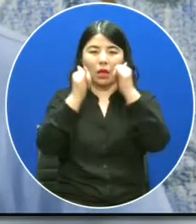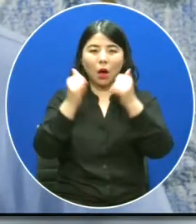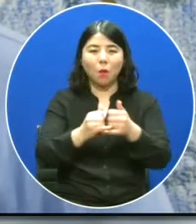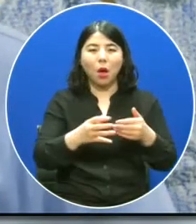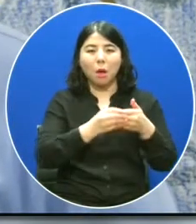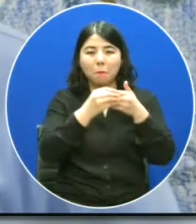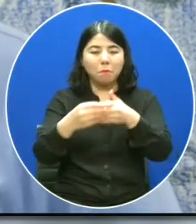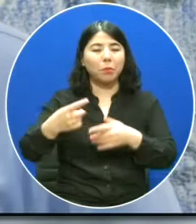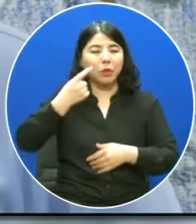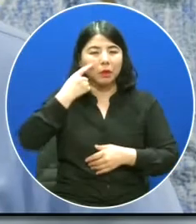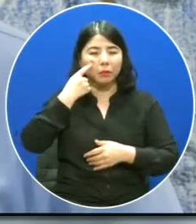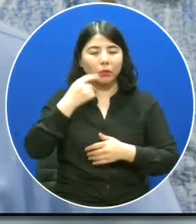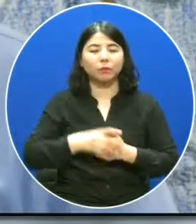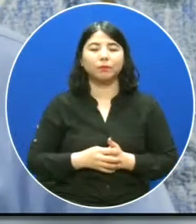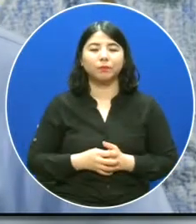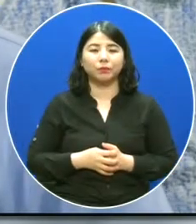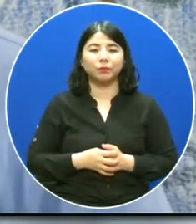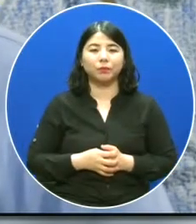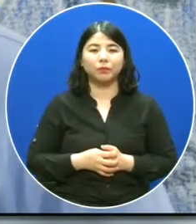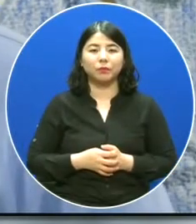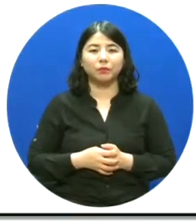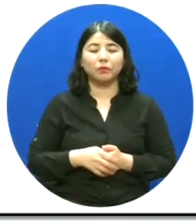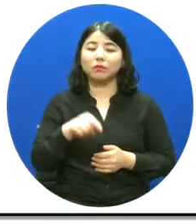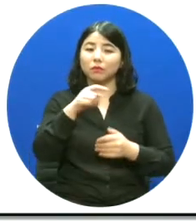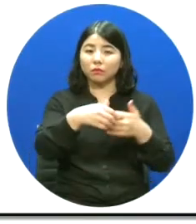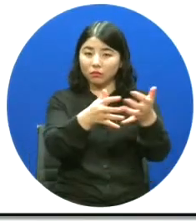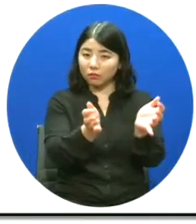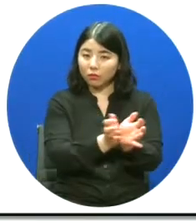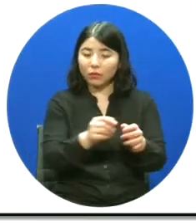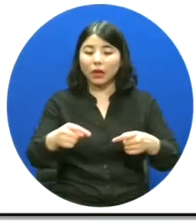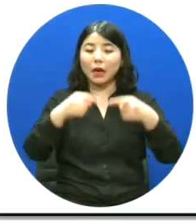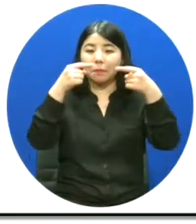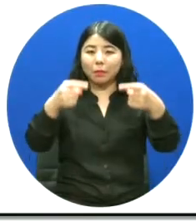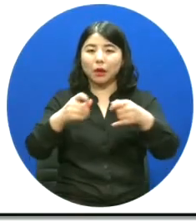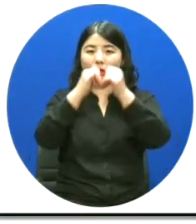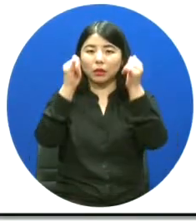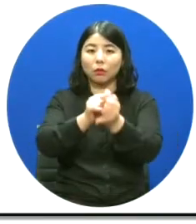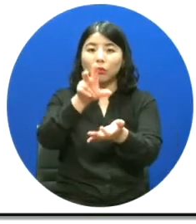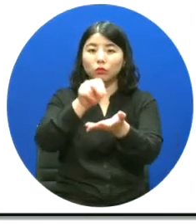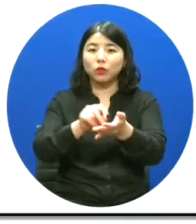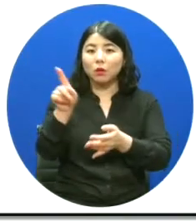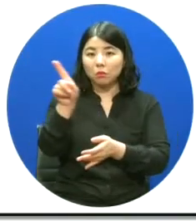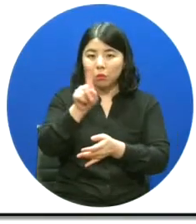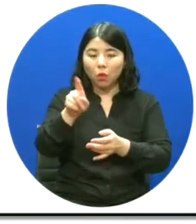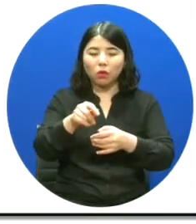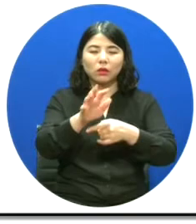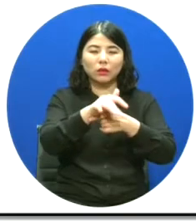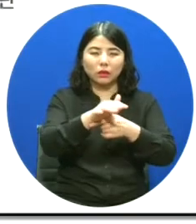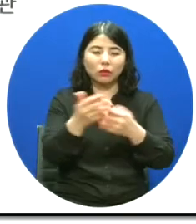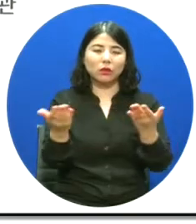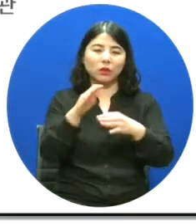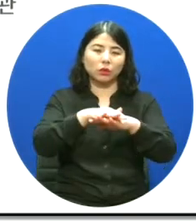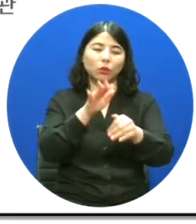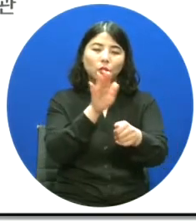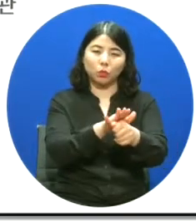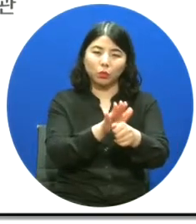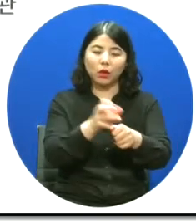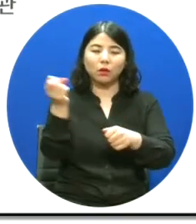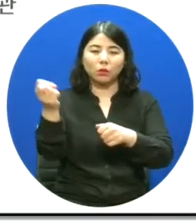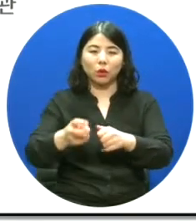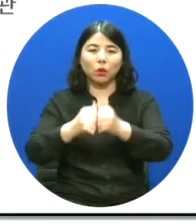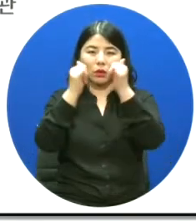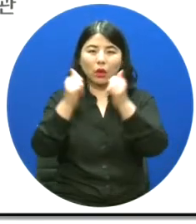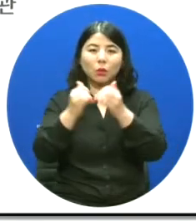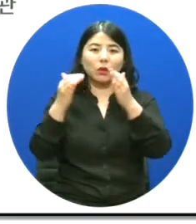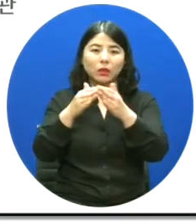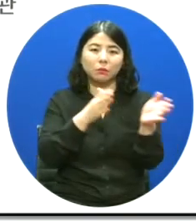혁신을 이끌어보겠다는 취지인 것이죠. 이들이 참여하고 있는 사회 문제들에는 농촌 일손 돕기,